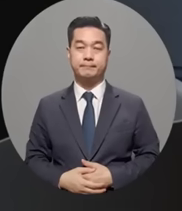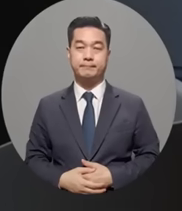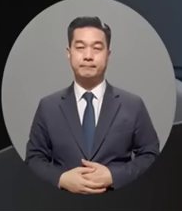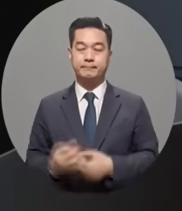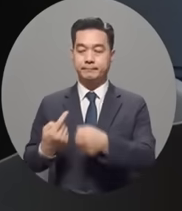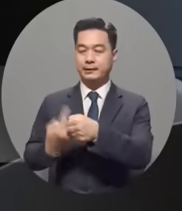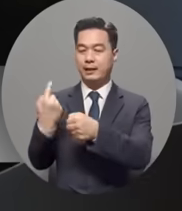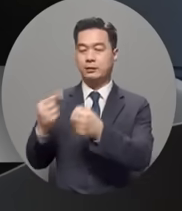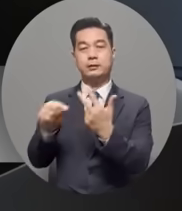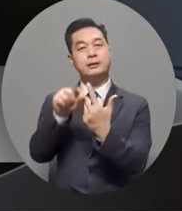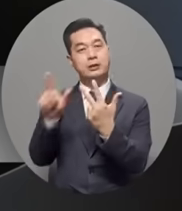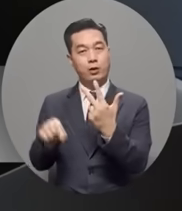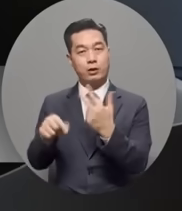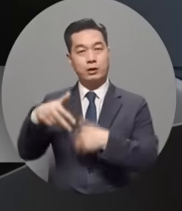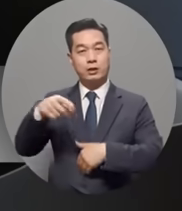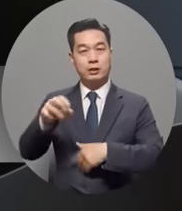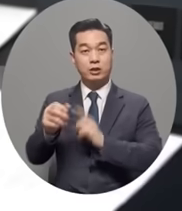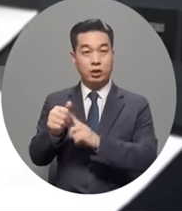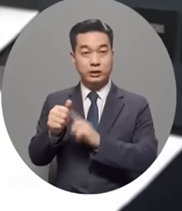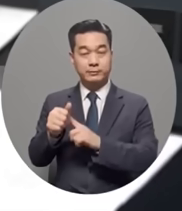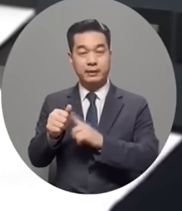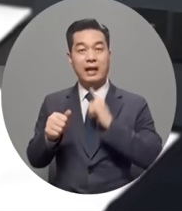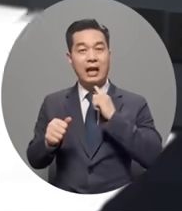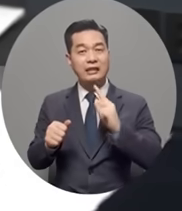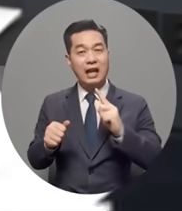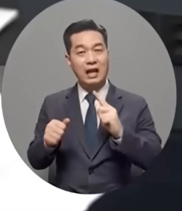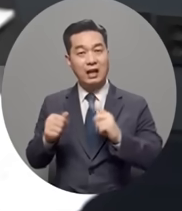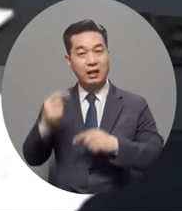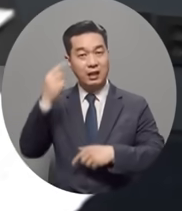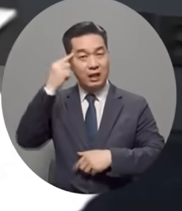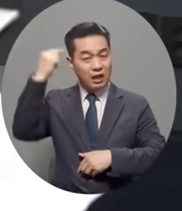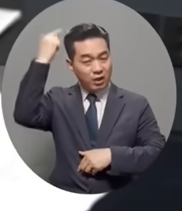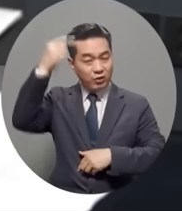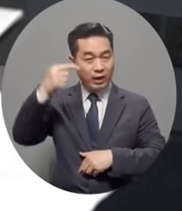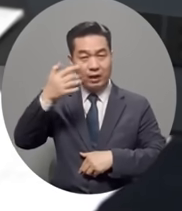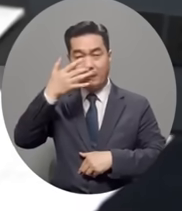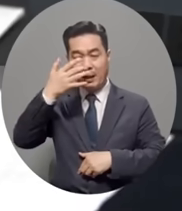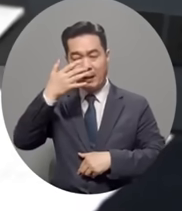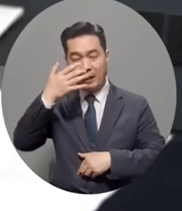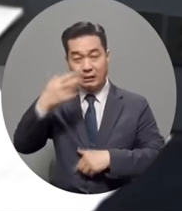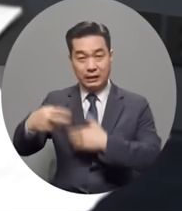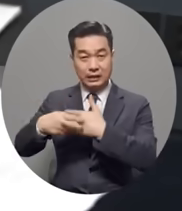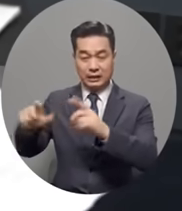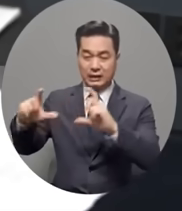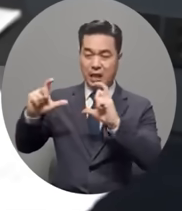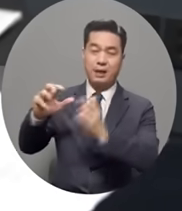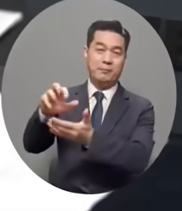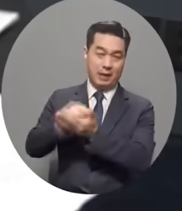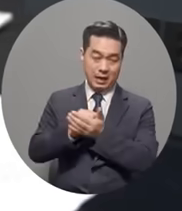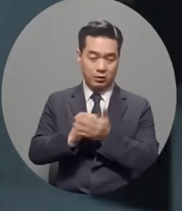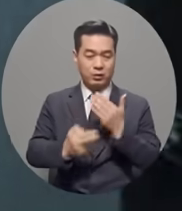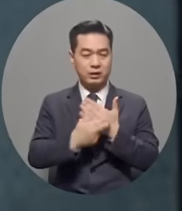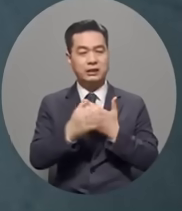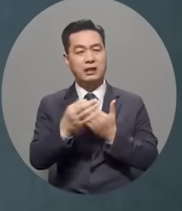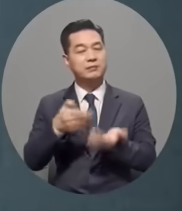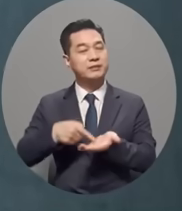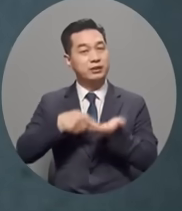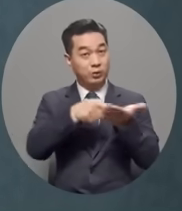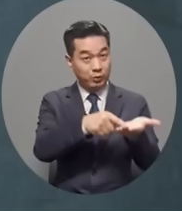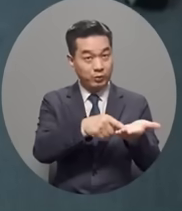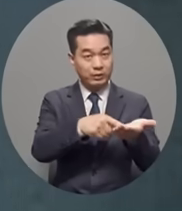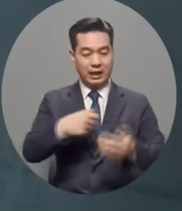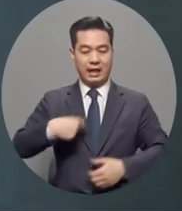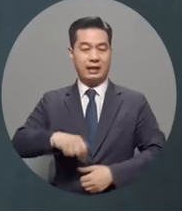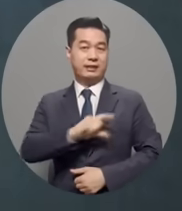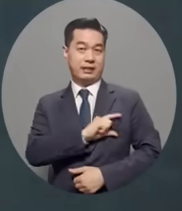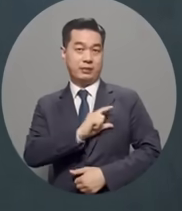지난해 7월, 정모 씨는 막한살된 아들이 뇌성마비라는 진단을 받고 현대해상에 진단금을 신청했습니다. 아들